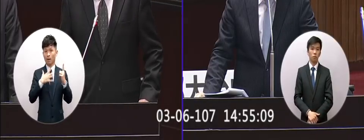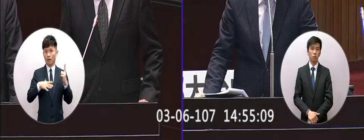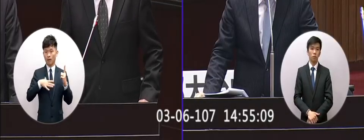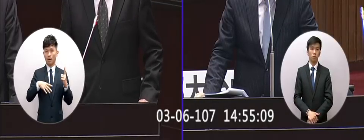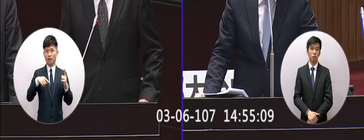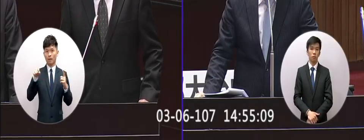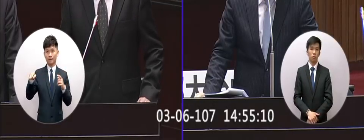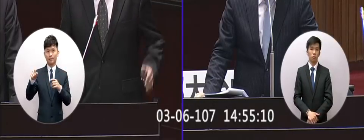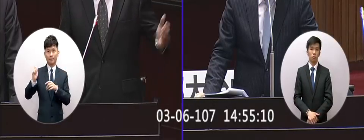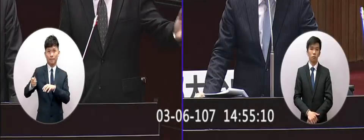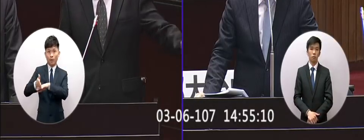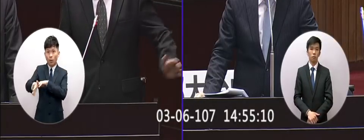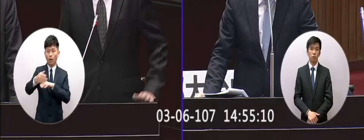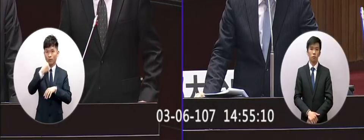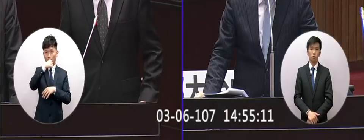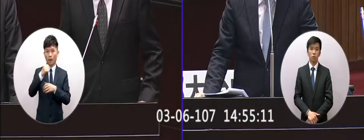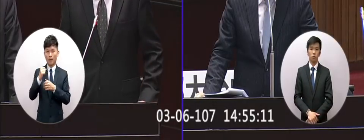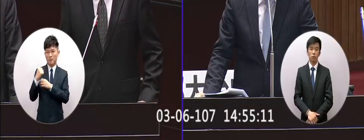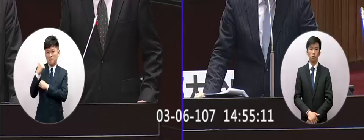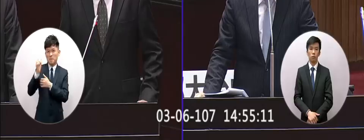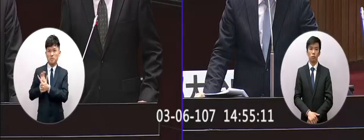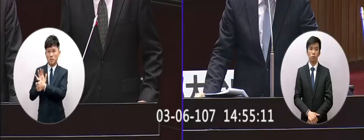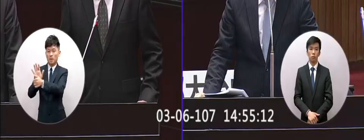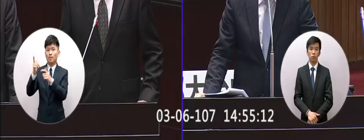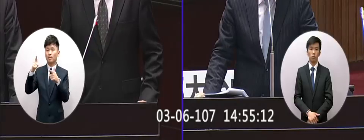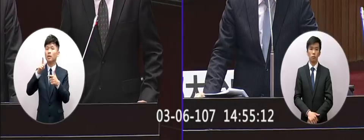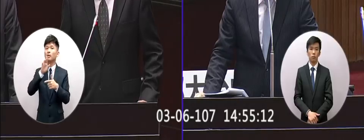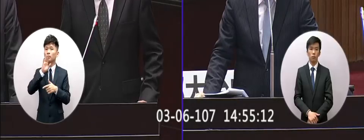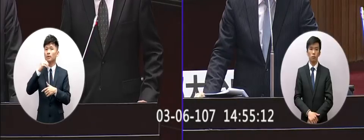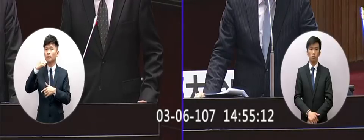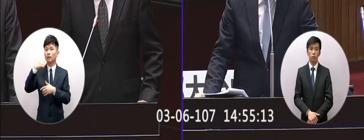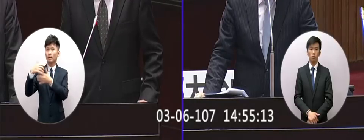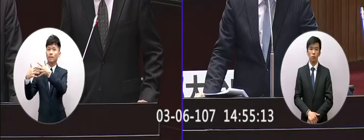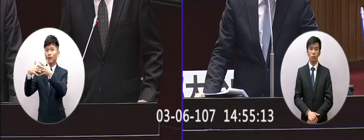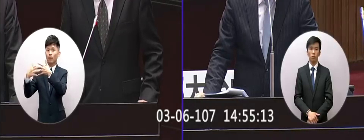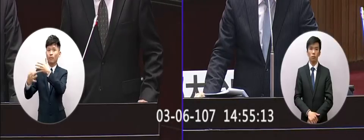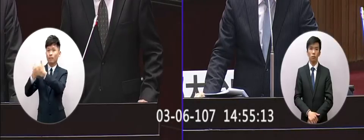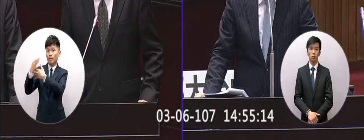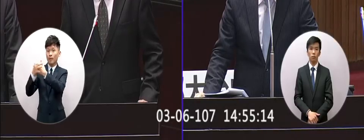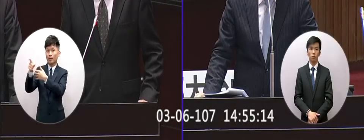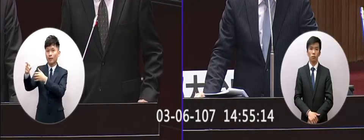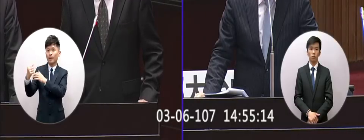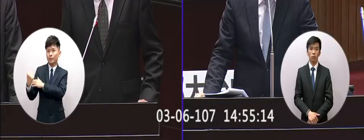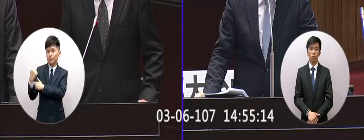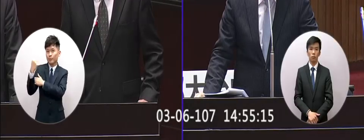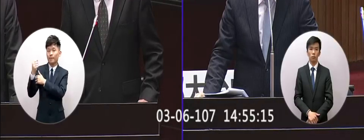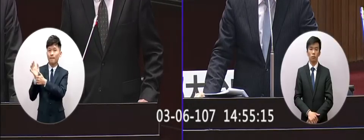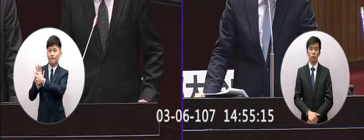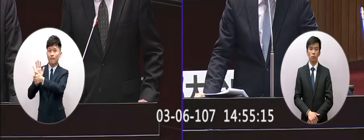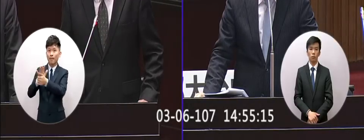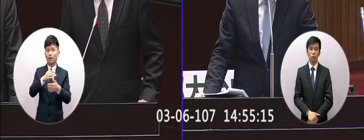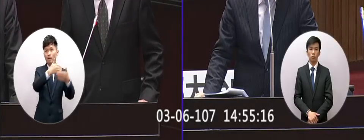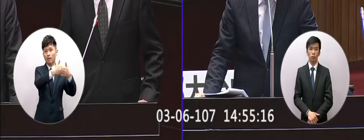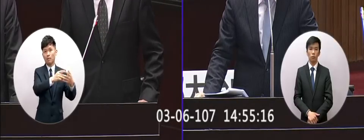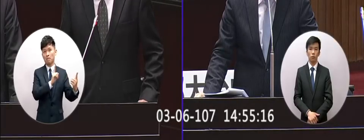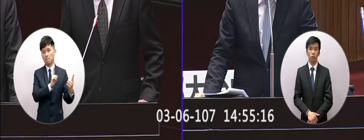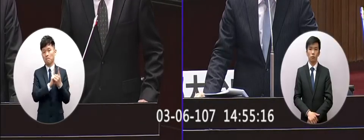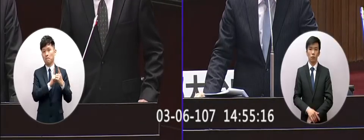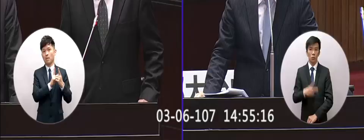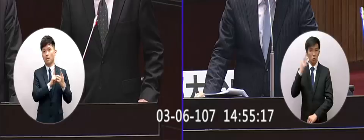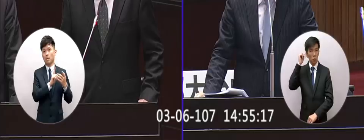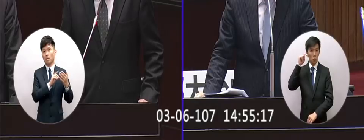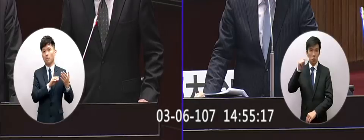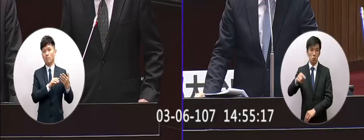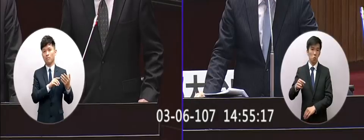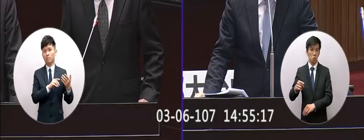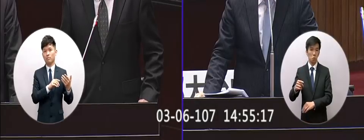政府在推，而是有一些在美国的这些台侨在推的话，我相信中国那边是不会有过重的这个反应。 你认为他不会有过